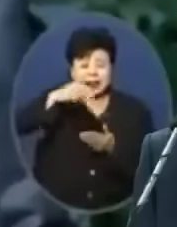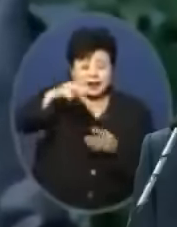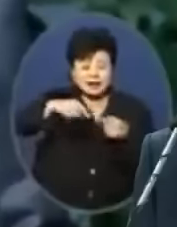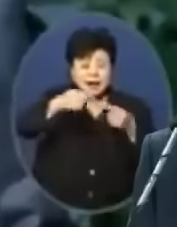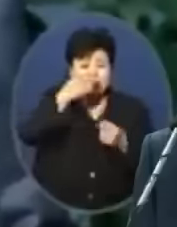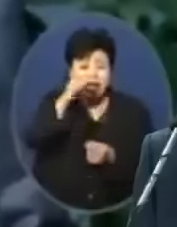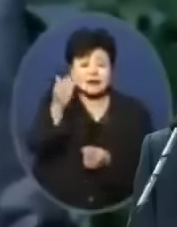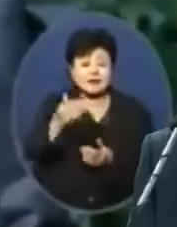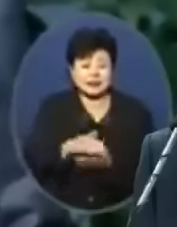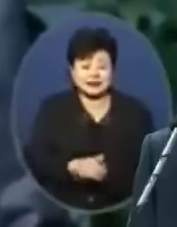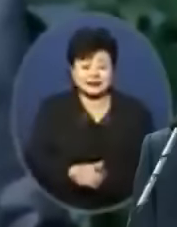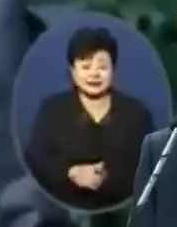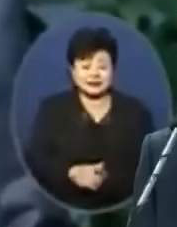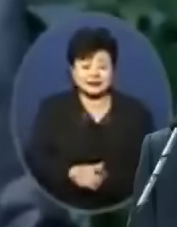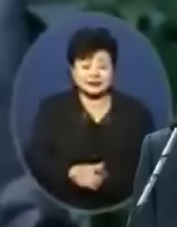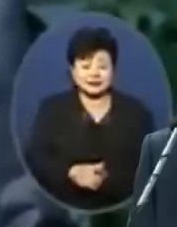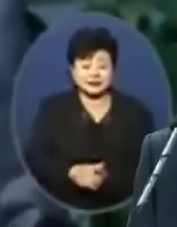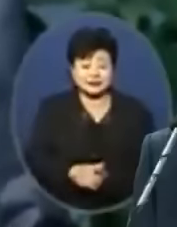들어갈 수 있게 되는 것입니다.